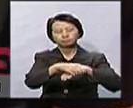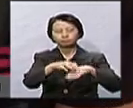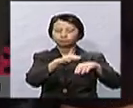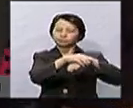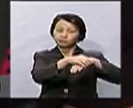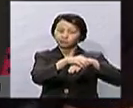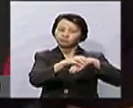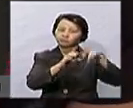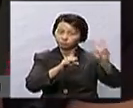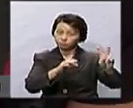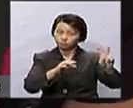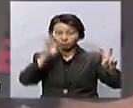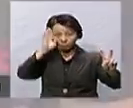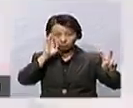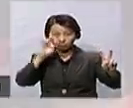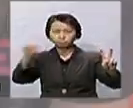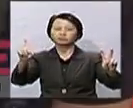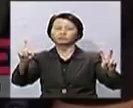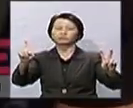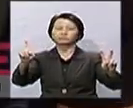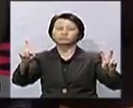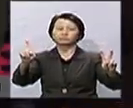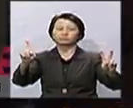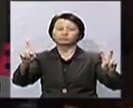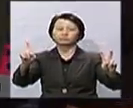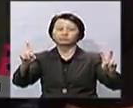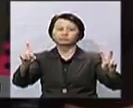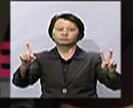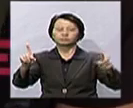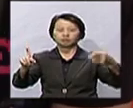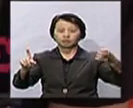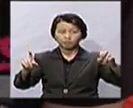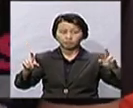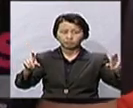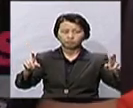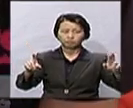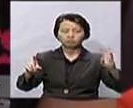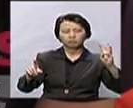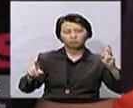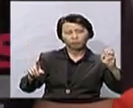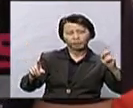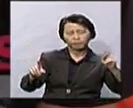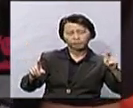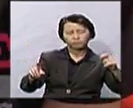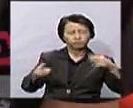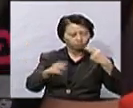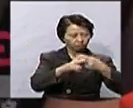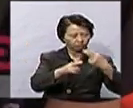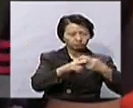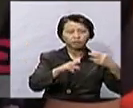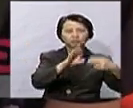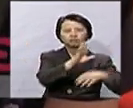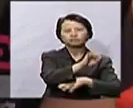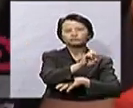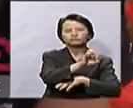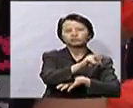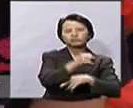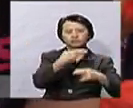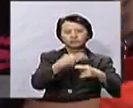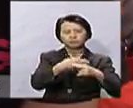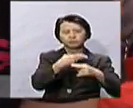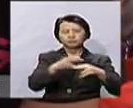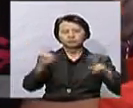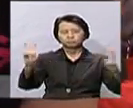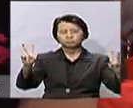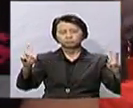England 2, Belgium 1. Harry Kane dengan the one the score yang itu siapa? Free kick dah.